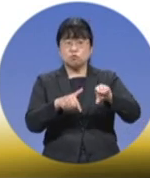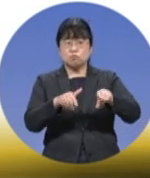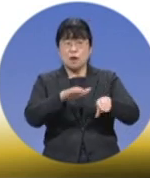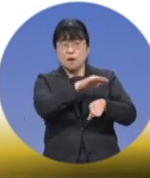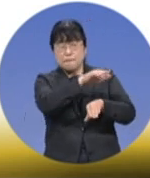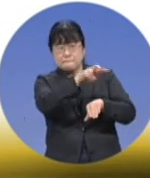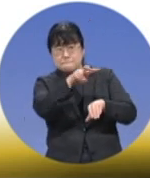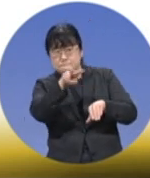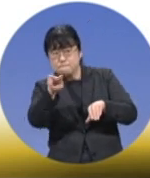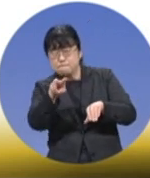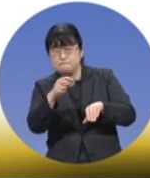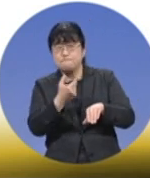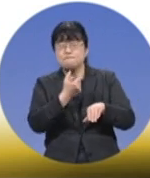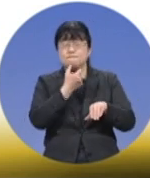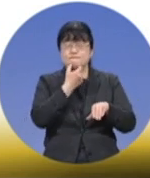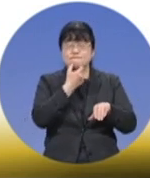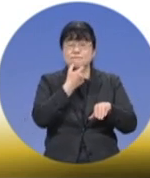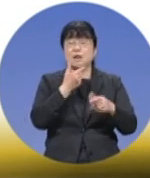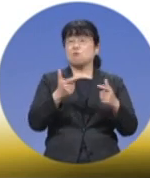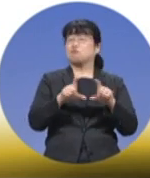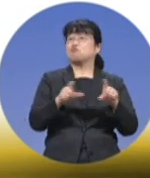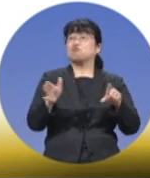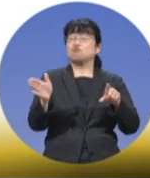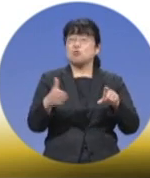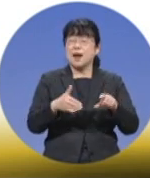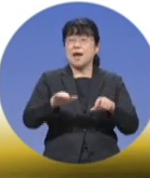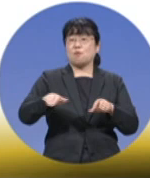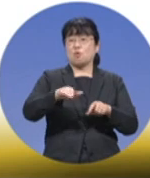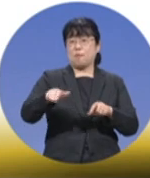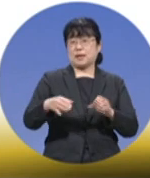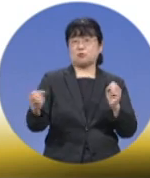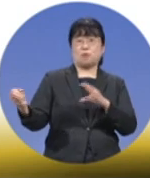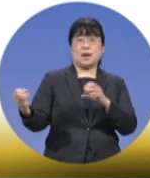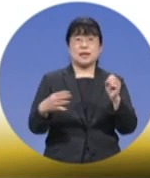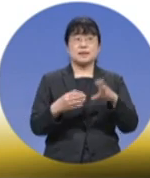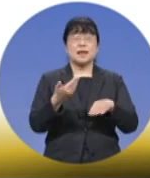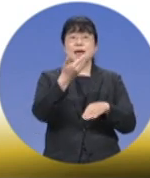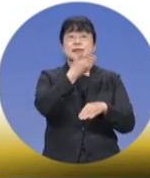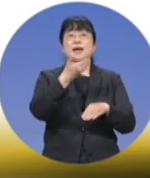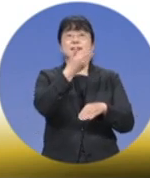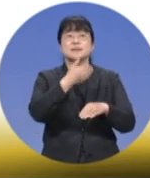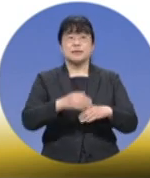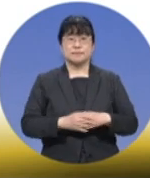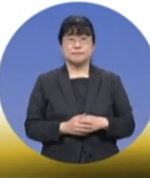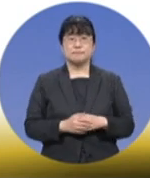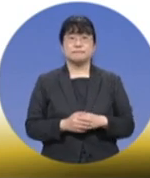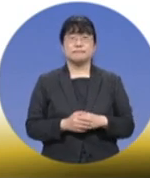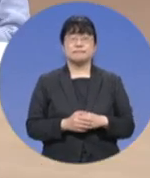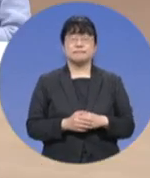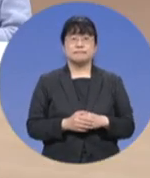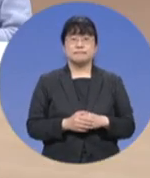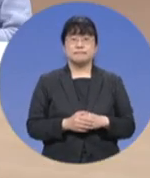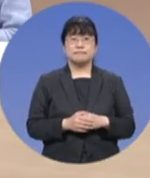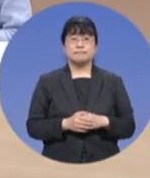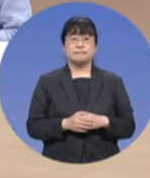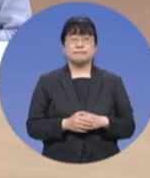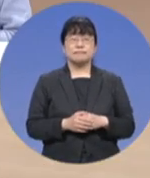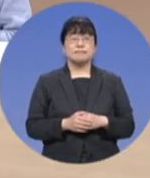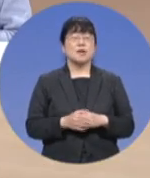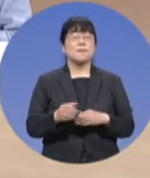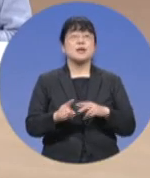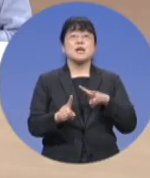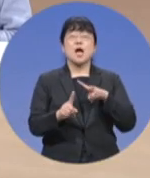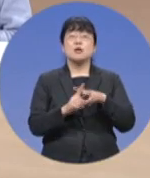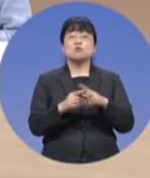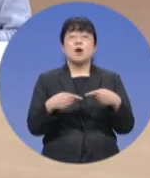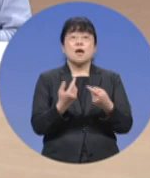の様子に気をつけるなど、日頃からよく子どもたちと話をすることが大切なんだそうです。 また小学